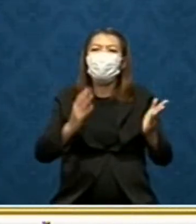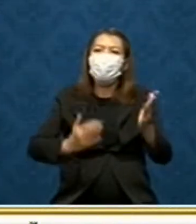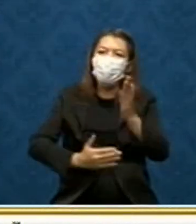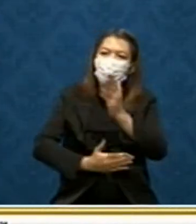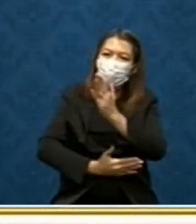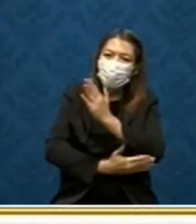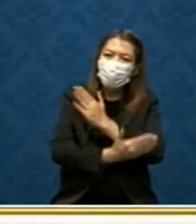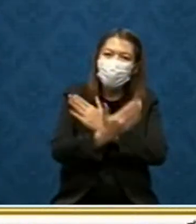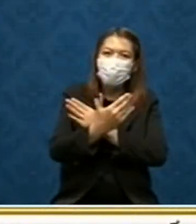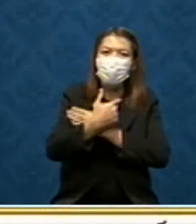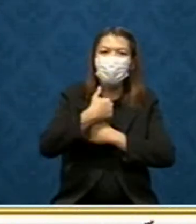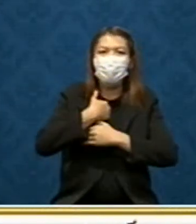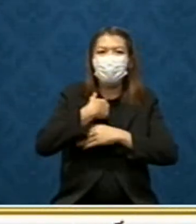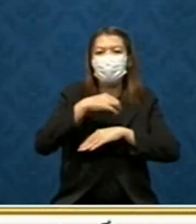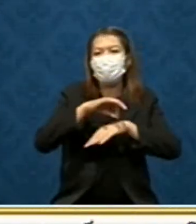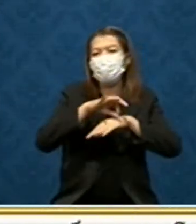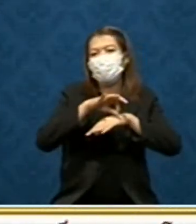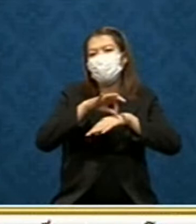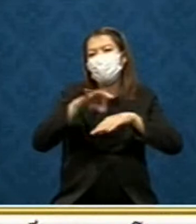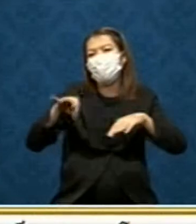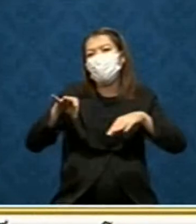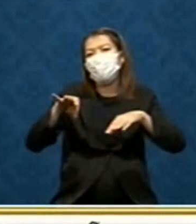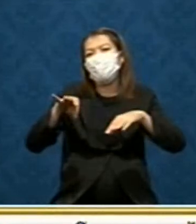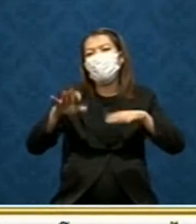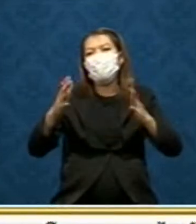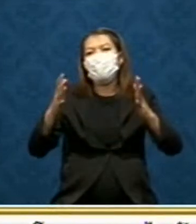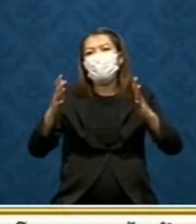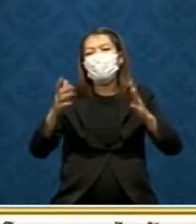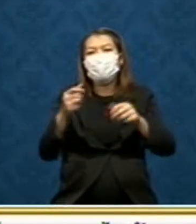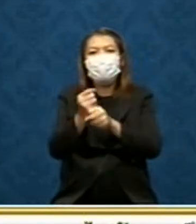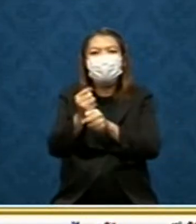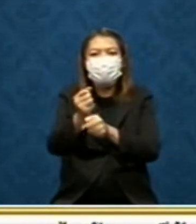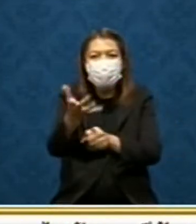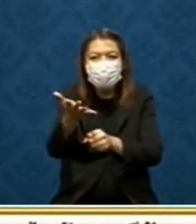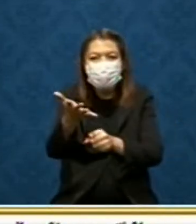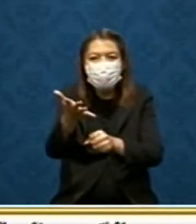ถูก ผมถอดออกจากบิดาแคามมี แตไปดูแล้ไมไดทำ